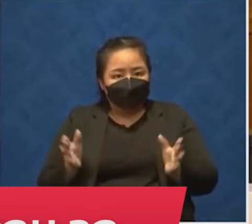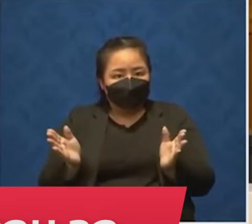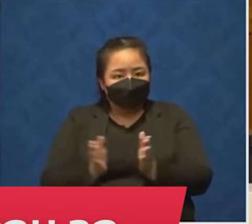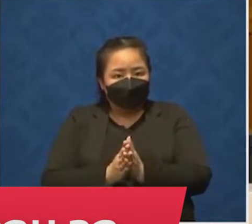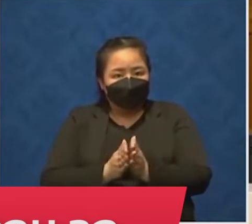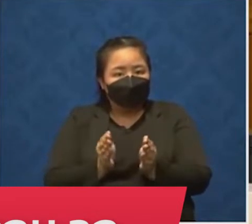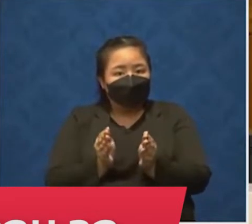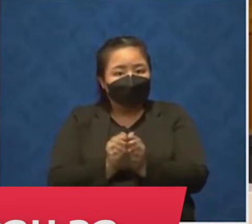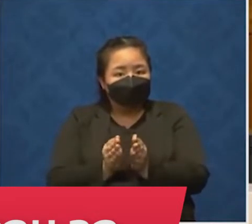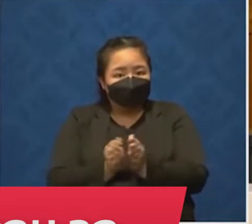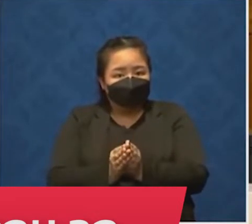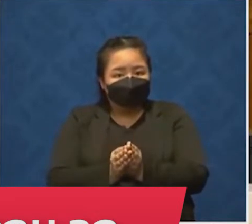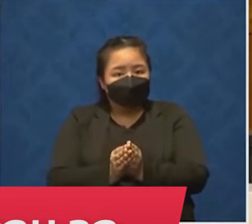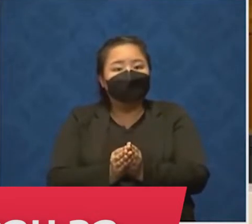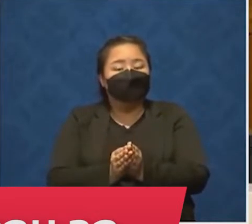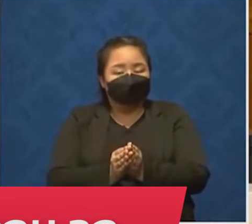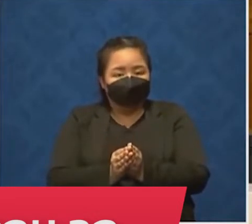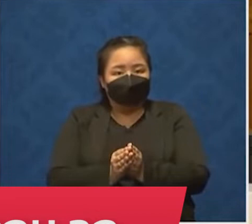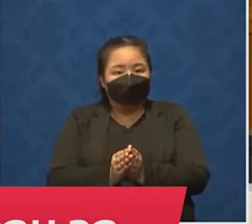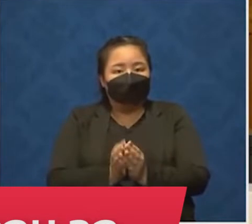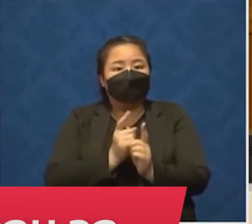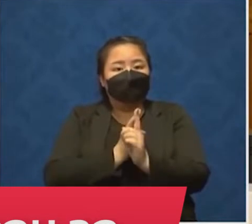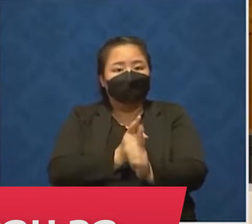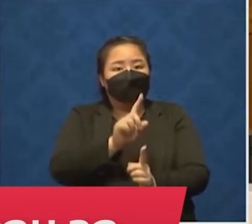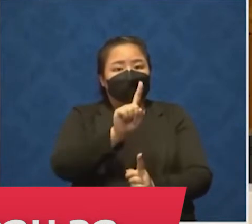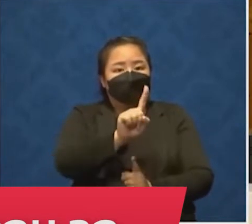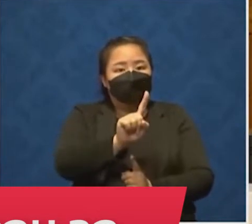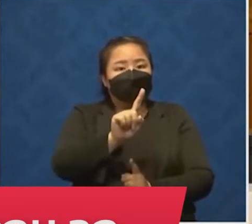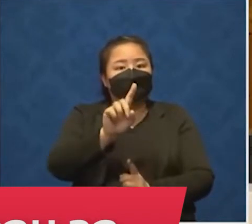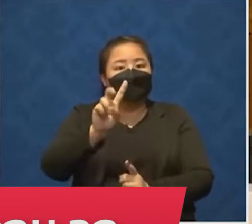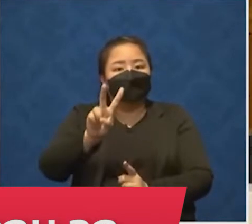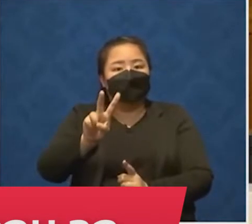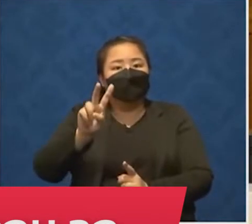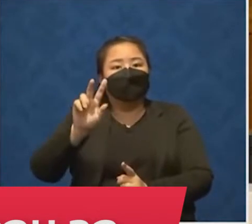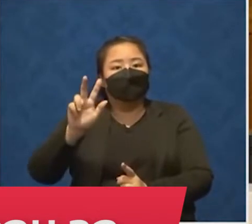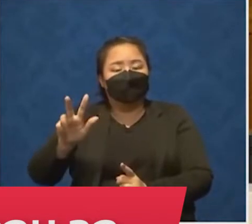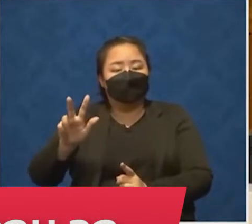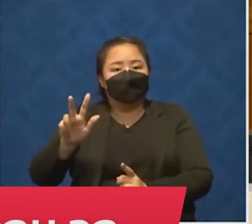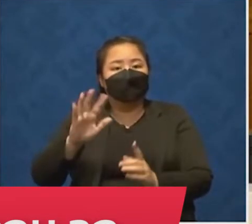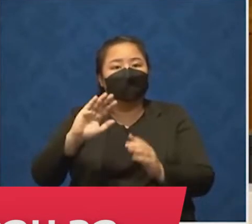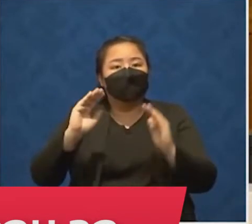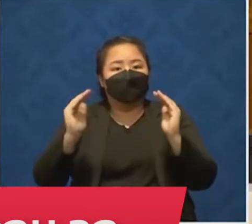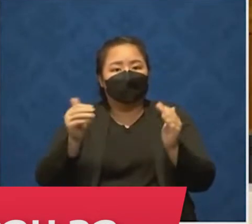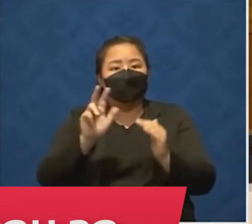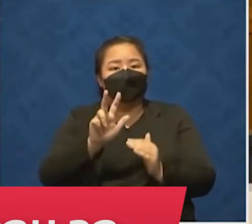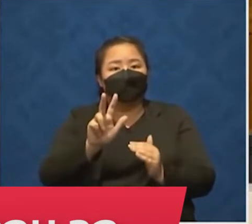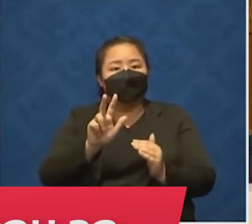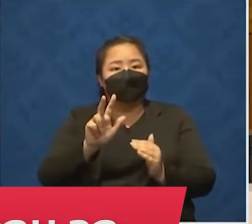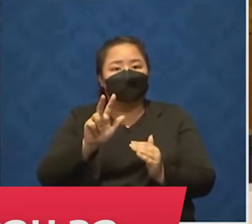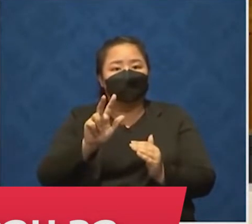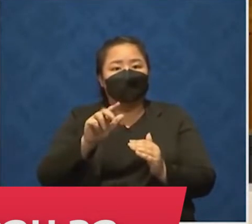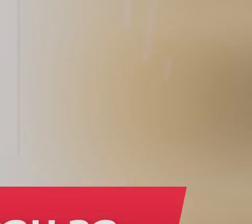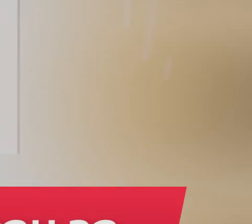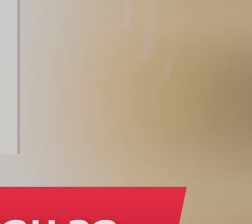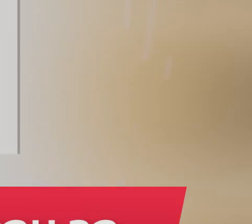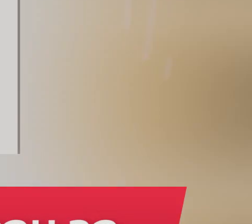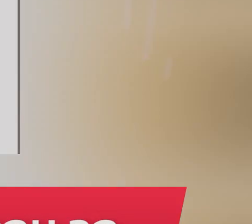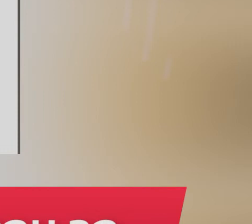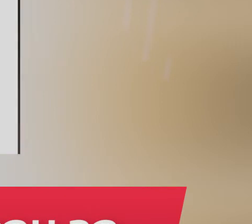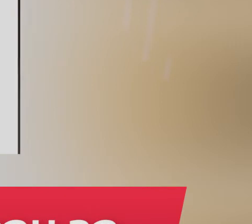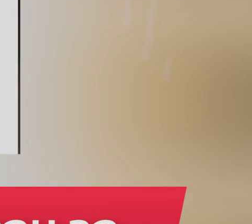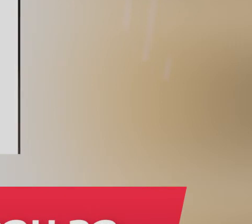ไปขณะที่ในชวนประทางการประชุมได้ของมติว่าจะท้อนหรือไม่ถอนร่างของกรรมาธิการตามที่นายสาธิตจะเนอะ